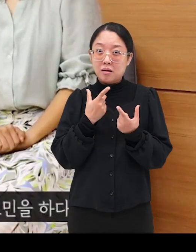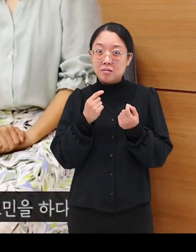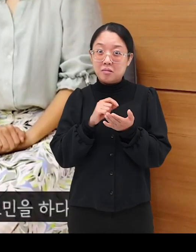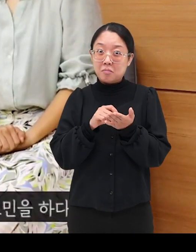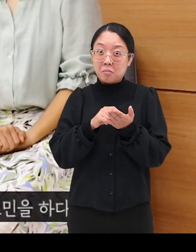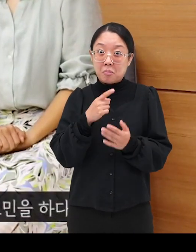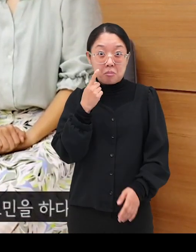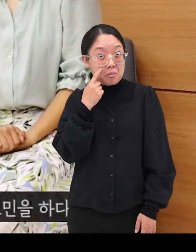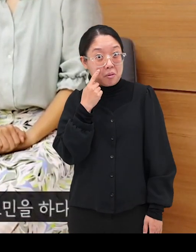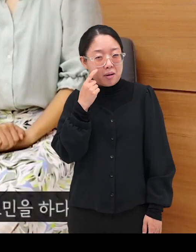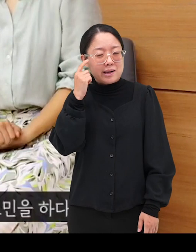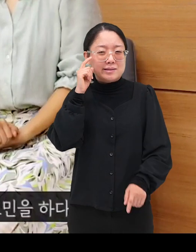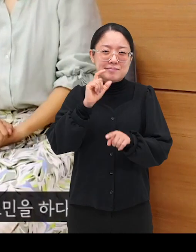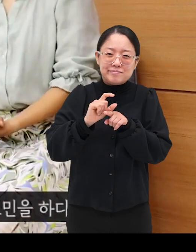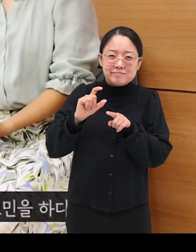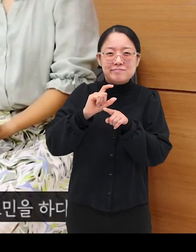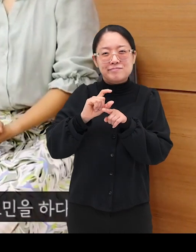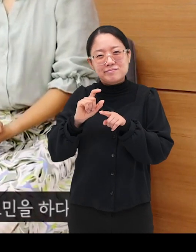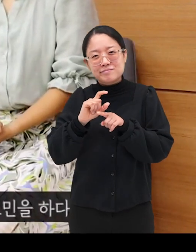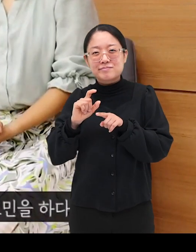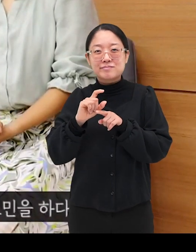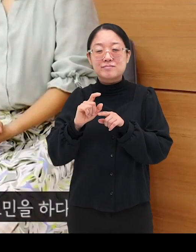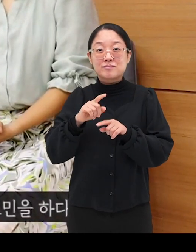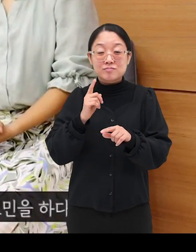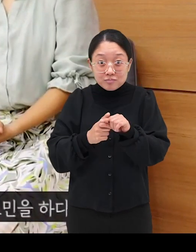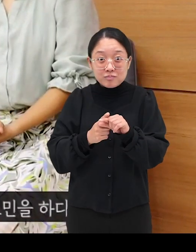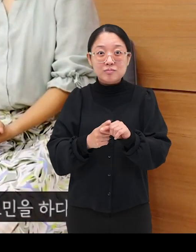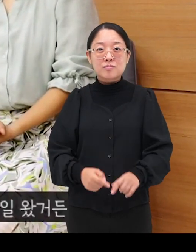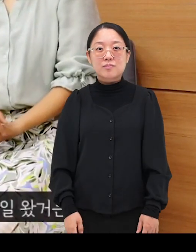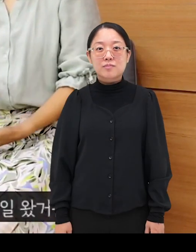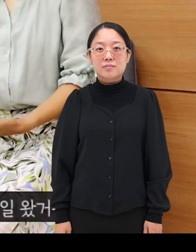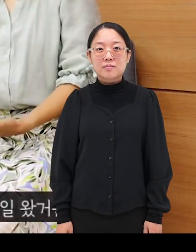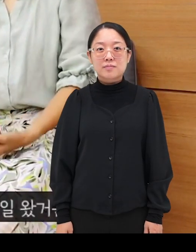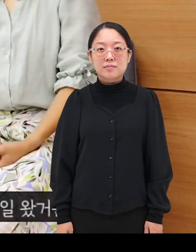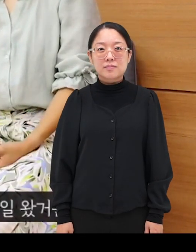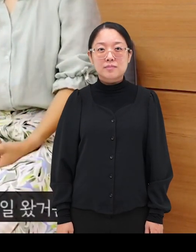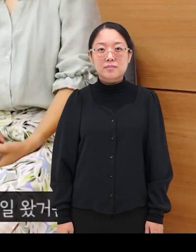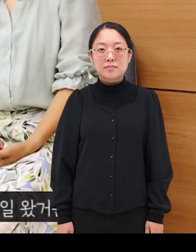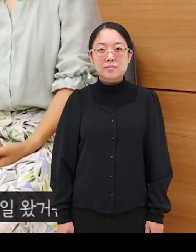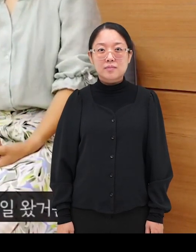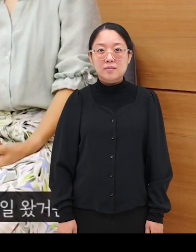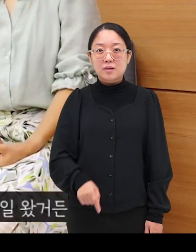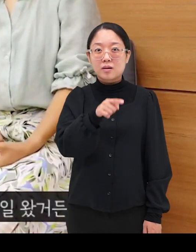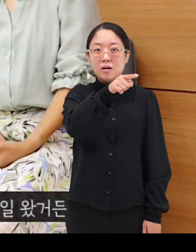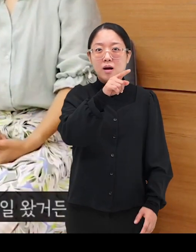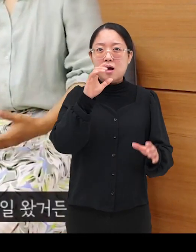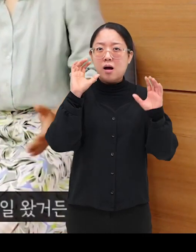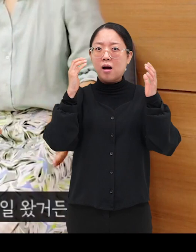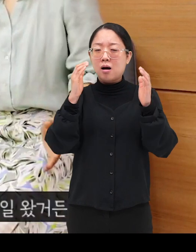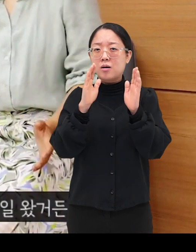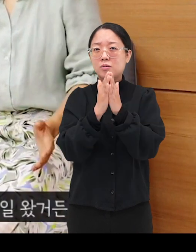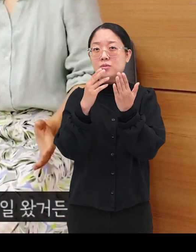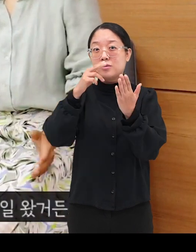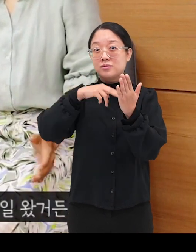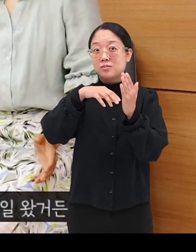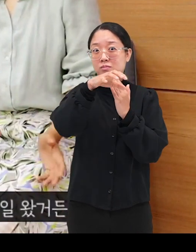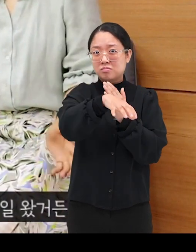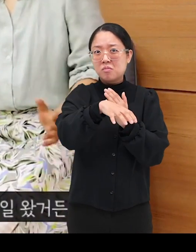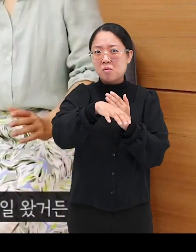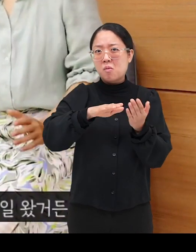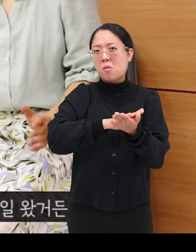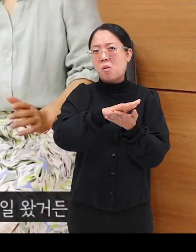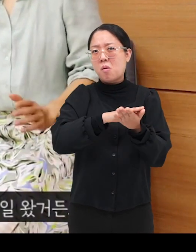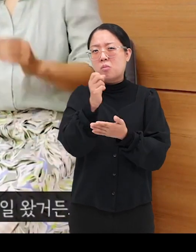나도 한번 해볼 수 있을까라는 고민을 하다가 여기를 아이들하고 대림도서관을 좀